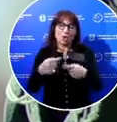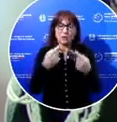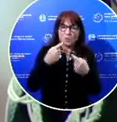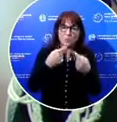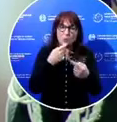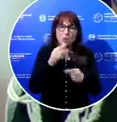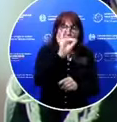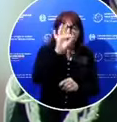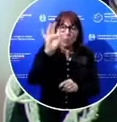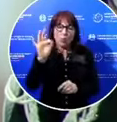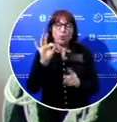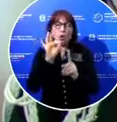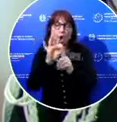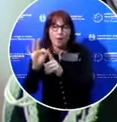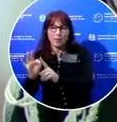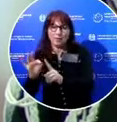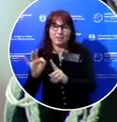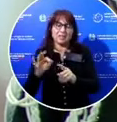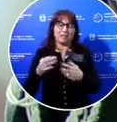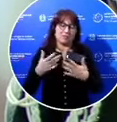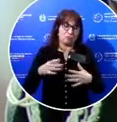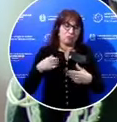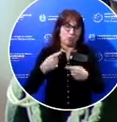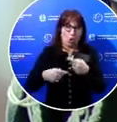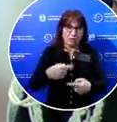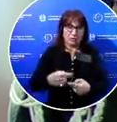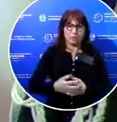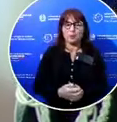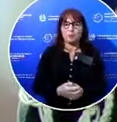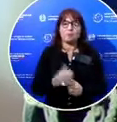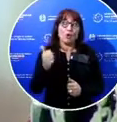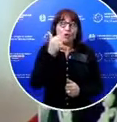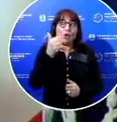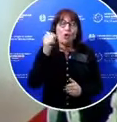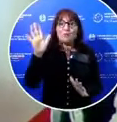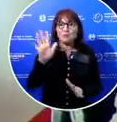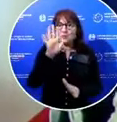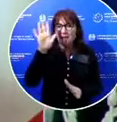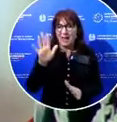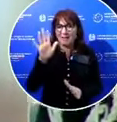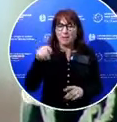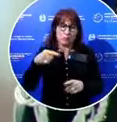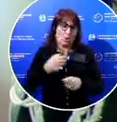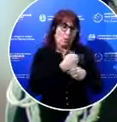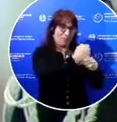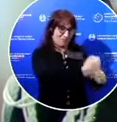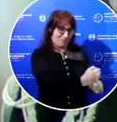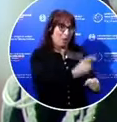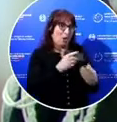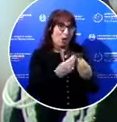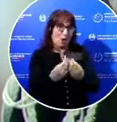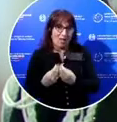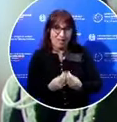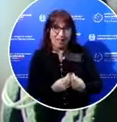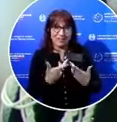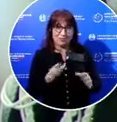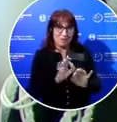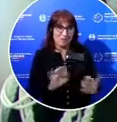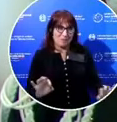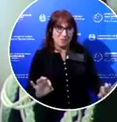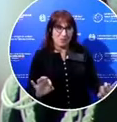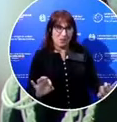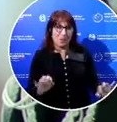di obiettivi che ci siamo dati anche informalmente. Per citare solo alcuni degli elementi, poi cedo la parola ai miei colleghi che sono già attivi